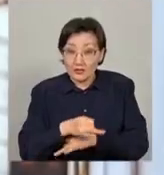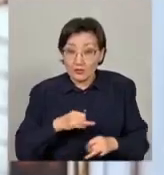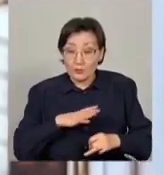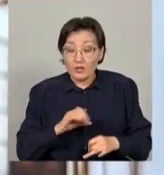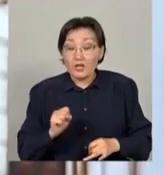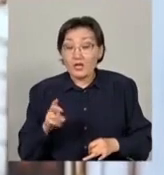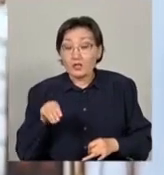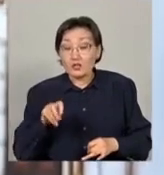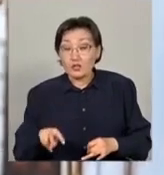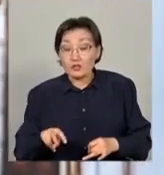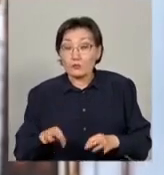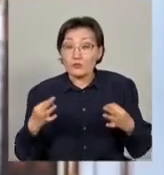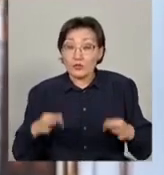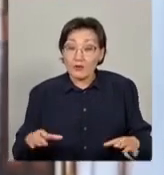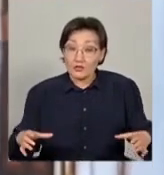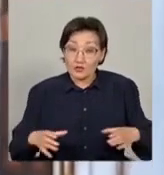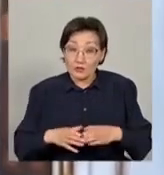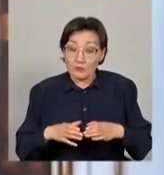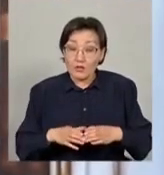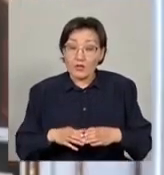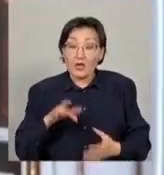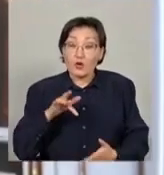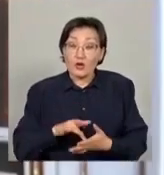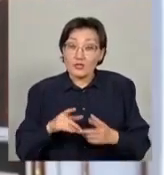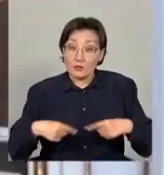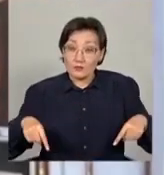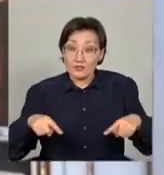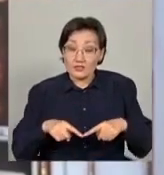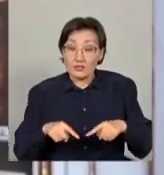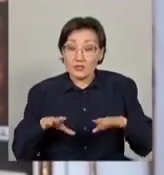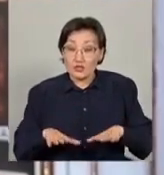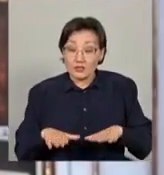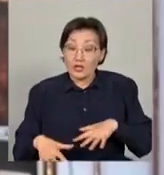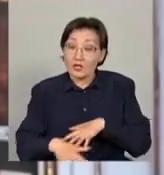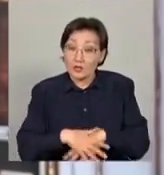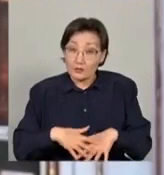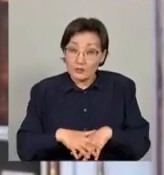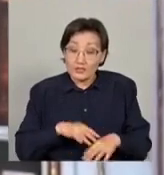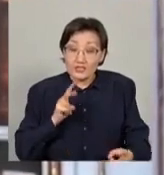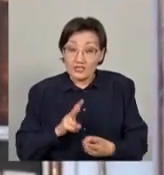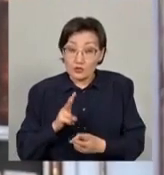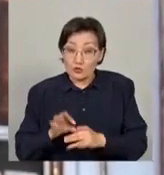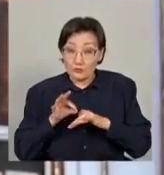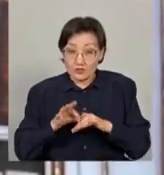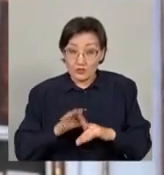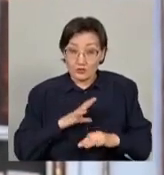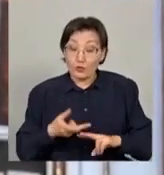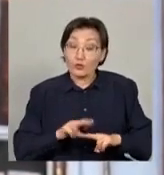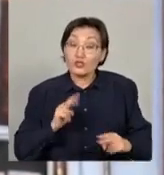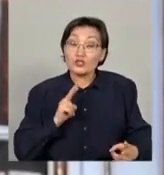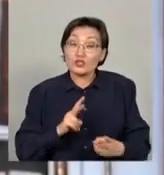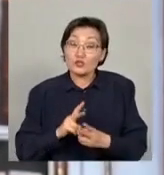Ақжол демократиялық партиясының орталық аппаратын жергілікті тұрғындармен кездесу ұйымдастырылды. Бұл